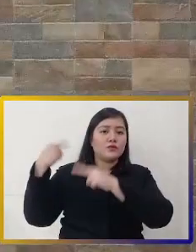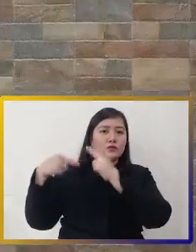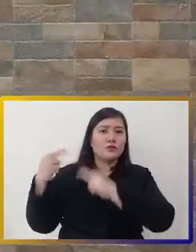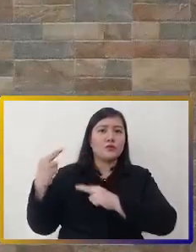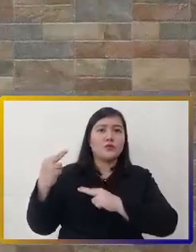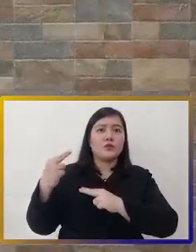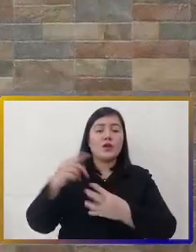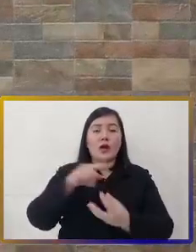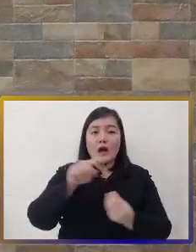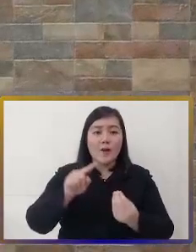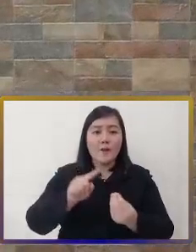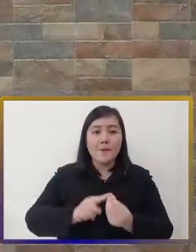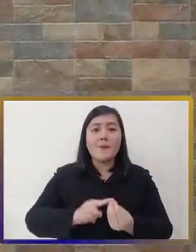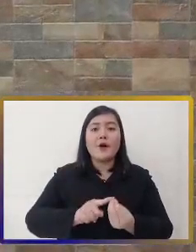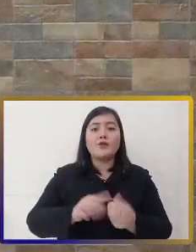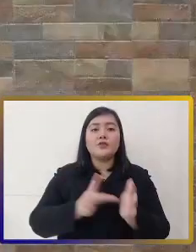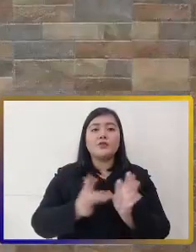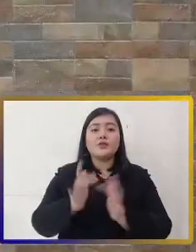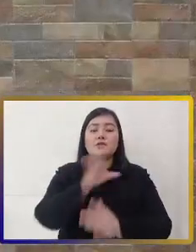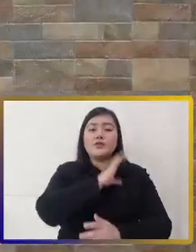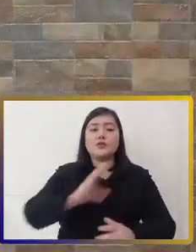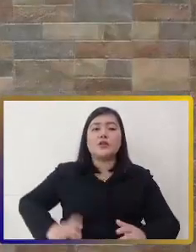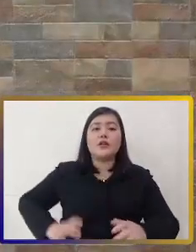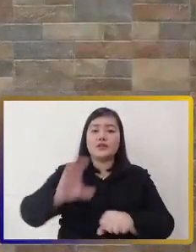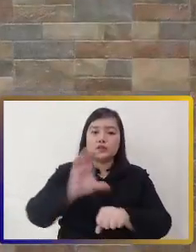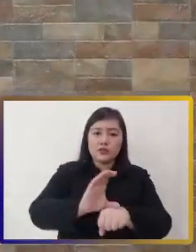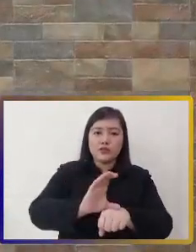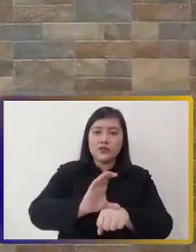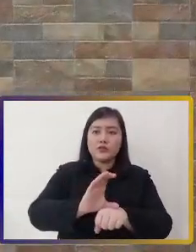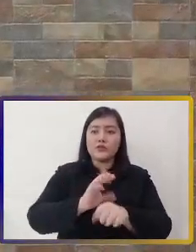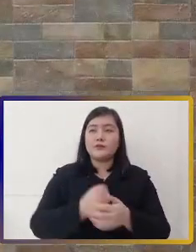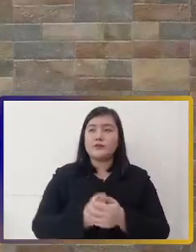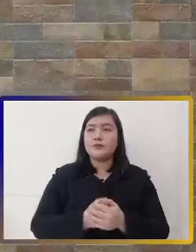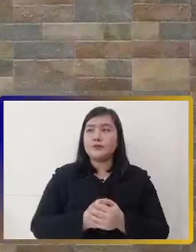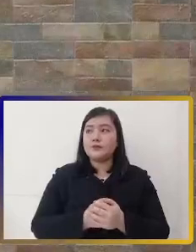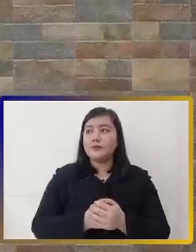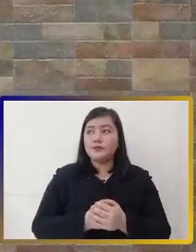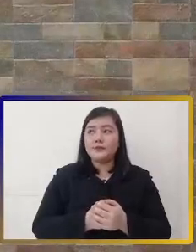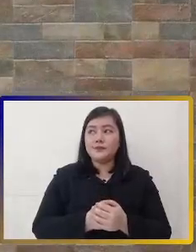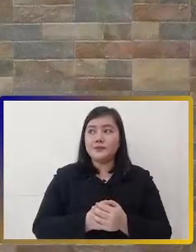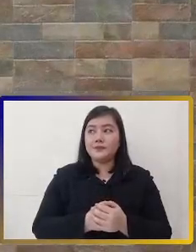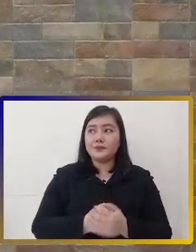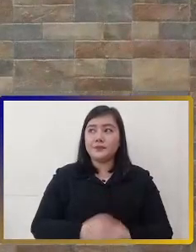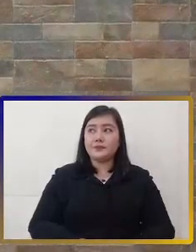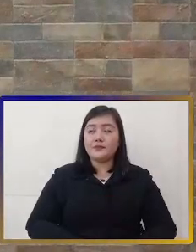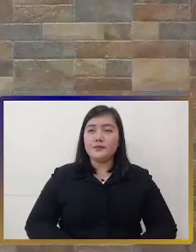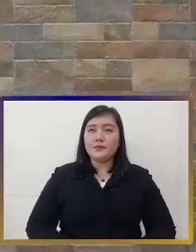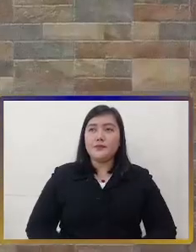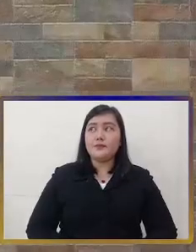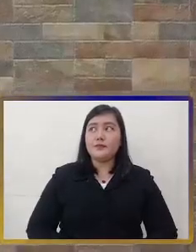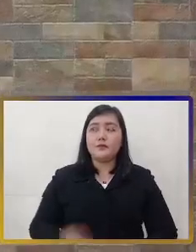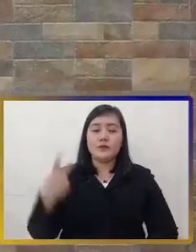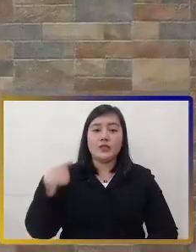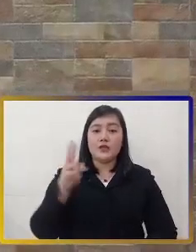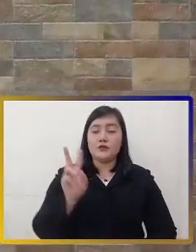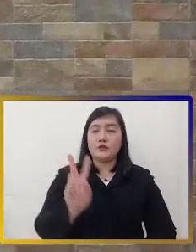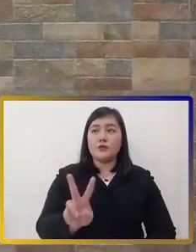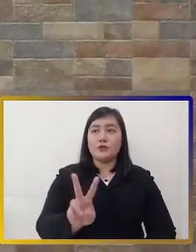ng Panginoong Jesucristo. Alright? So dalawa po ito, mga kapatid. Dalawa po, meron po tayong dalawa